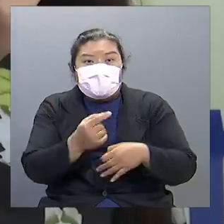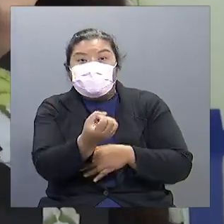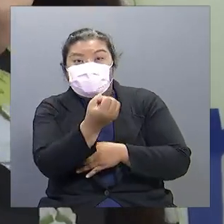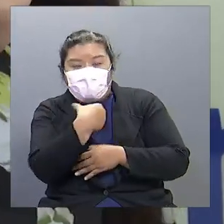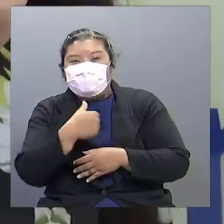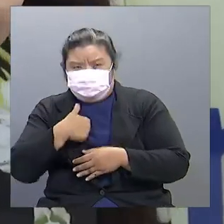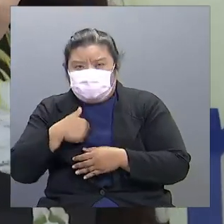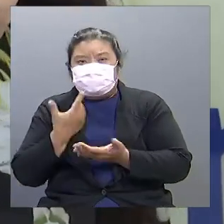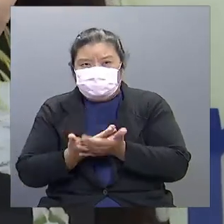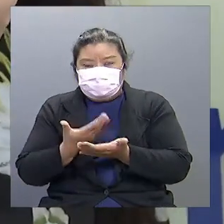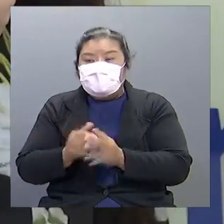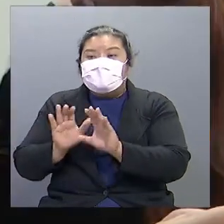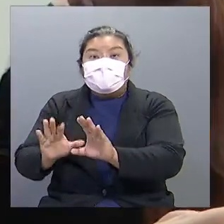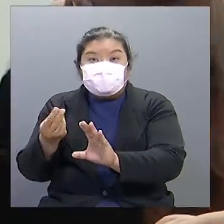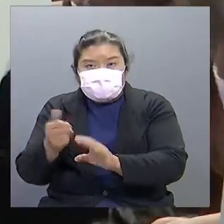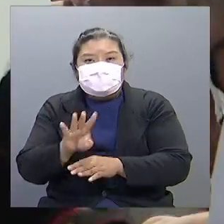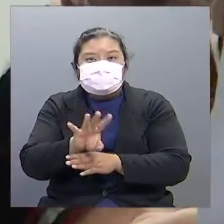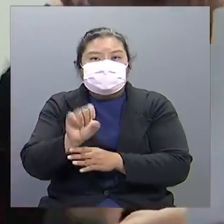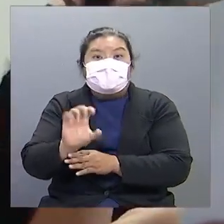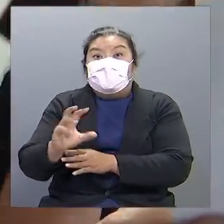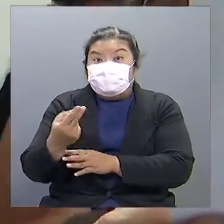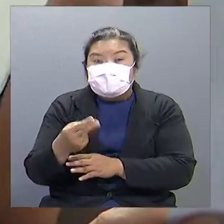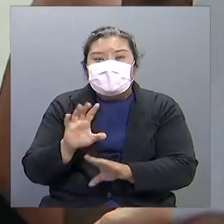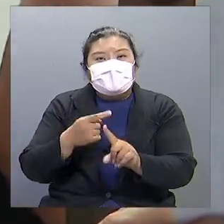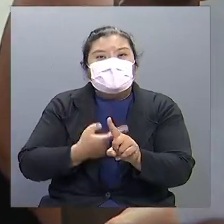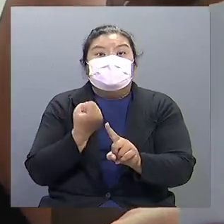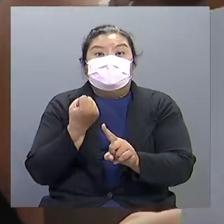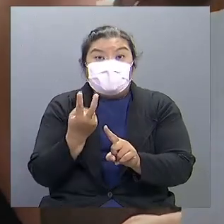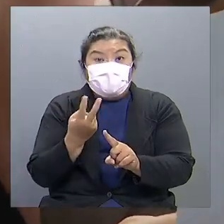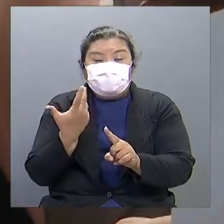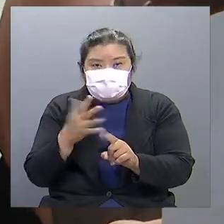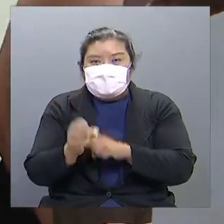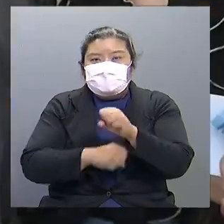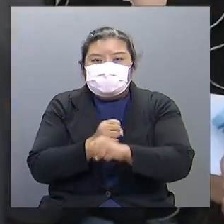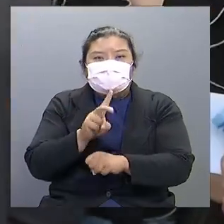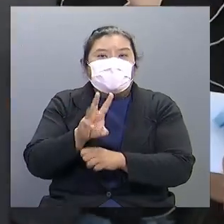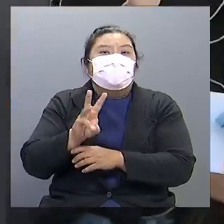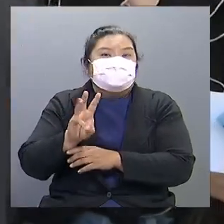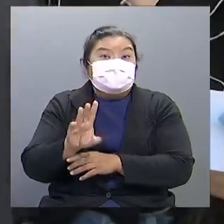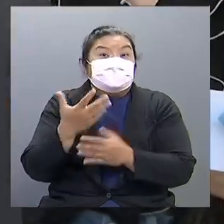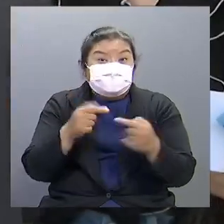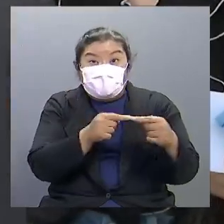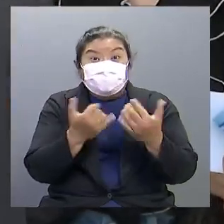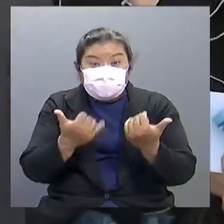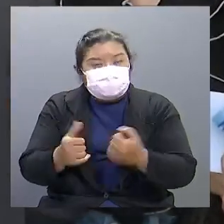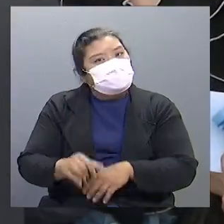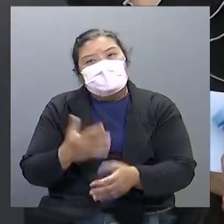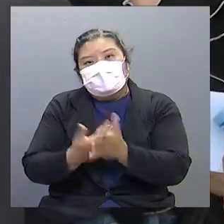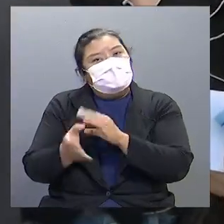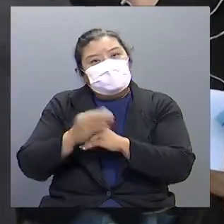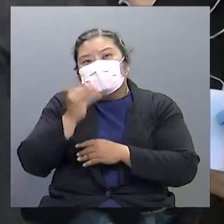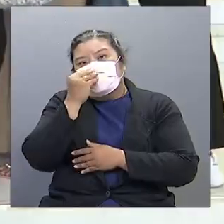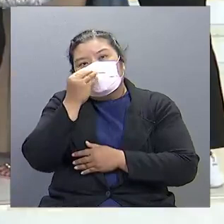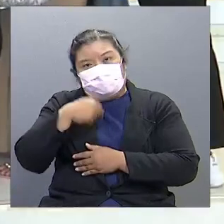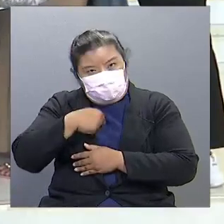สิ้น 450,000 บาทตั้งแต่ธันวาคมปี2564แต่ไม่เคยได้รับดอกเบี้ยรายเดือนตามที่กล่าวอ้